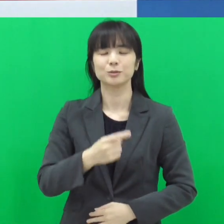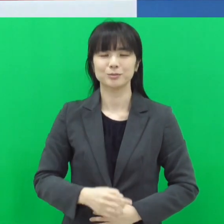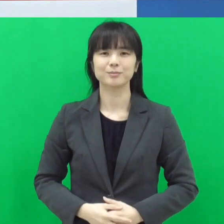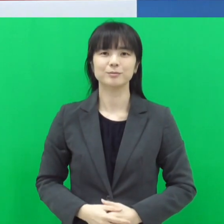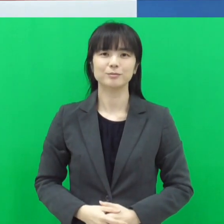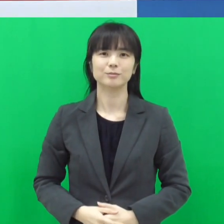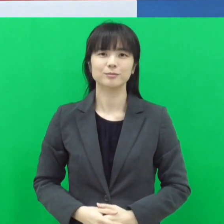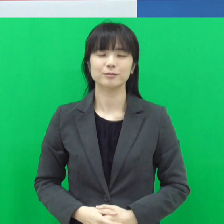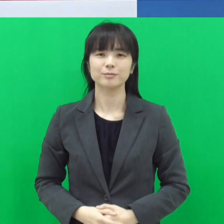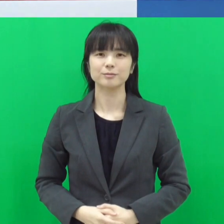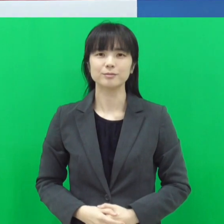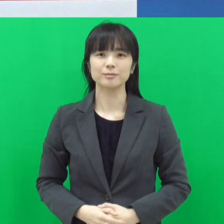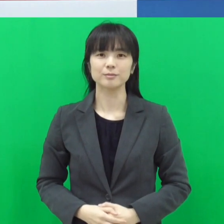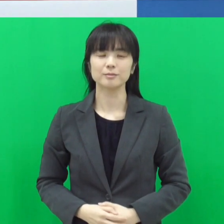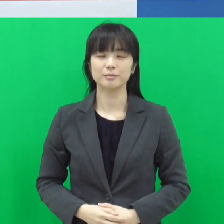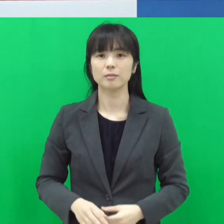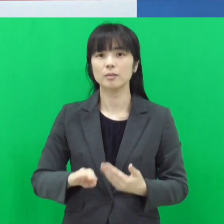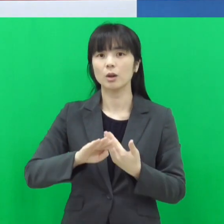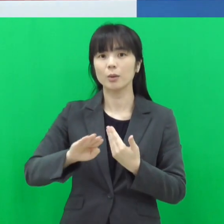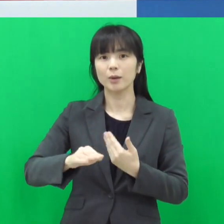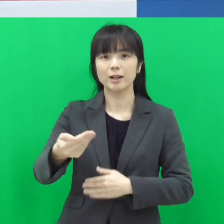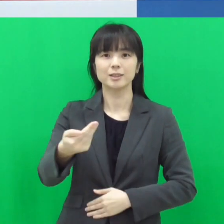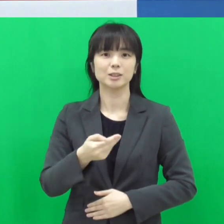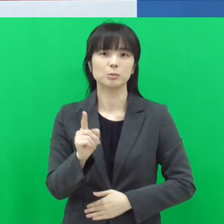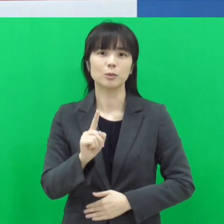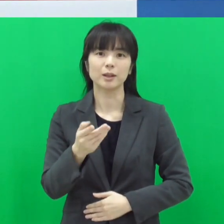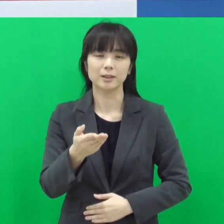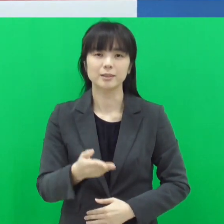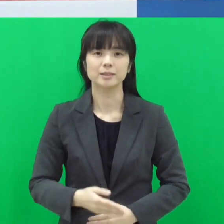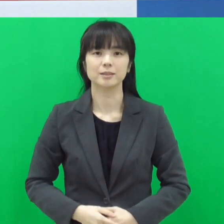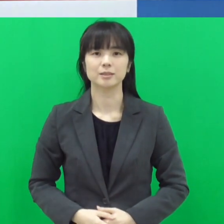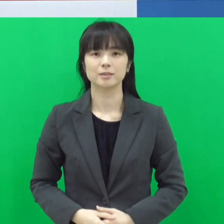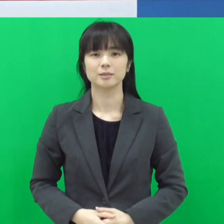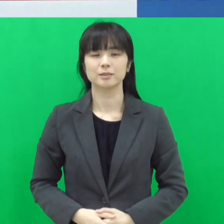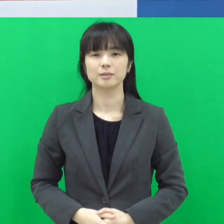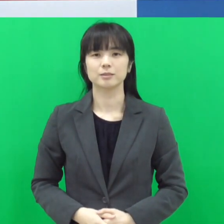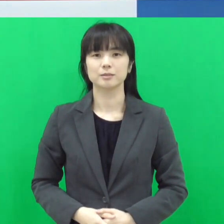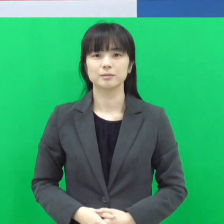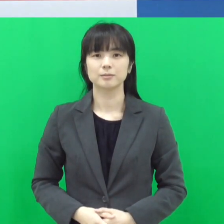い、その件に関しまして他にございますでしょうか。